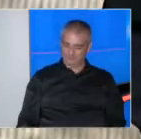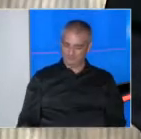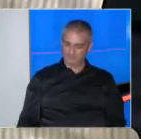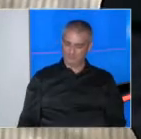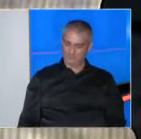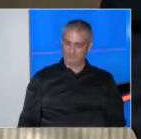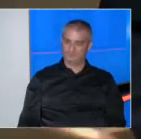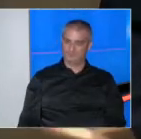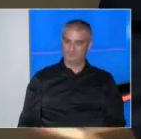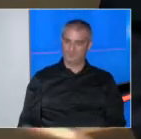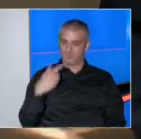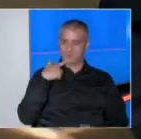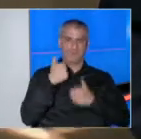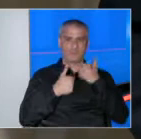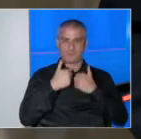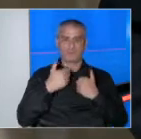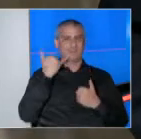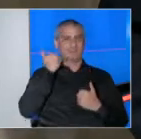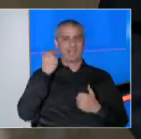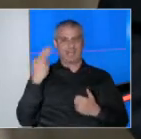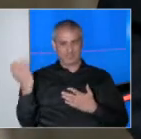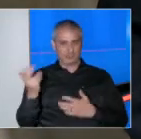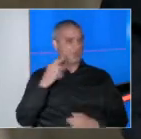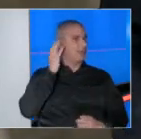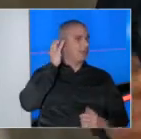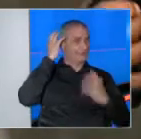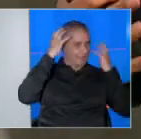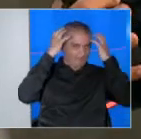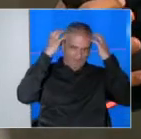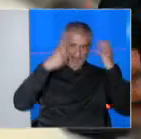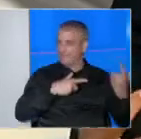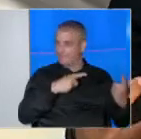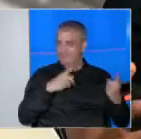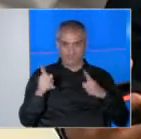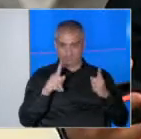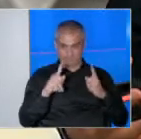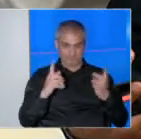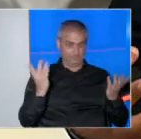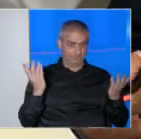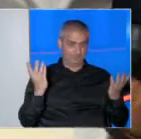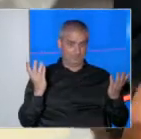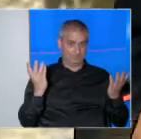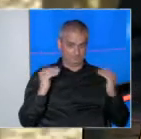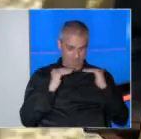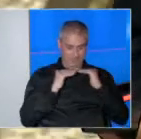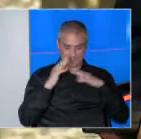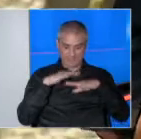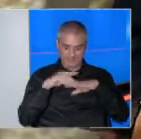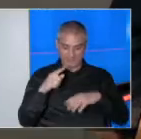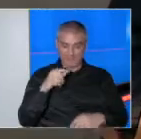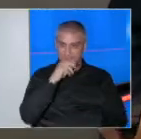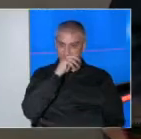בוא נדבר על המועמדים, יצחק הרצוג, מרים פרץ. ראויים? מתאימים לתפקיד?